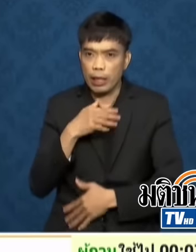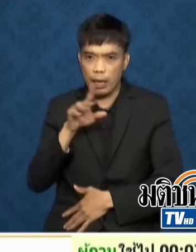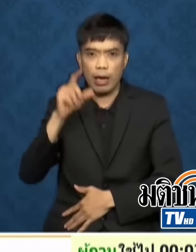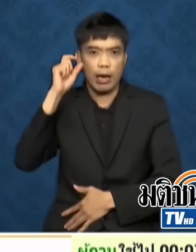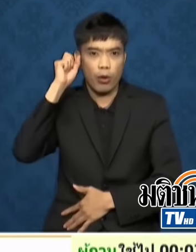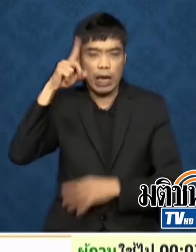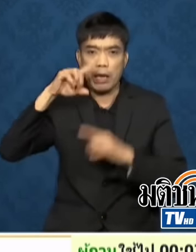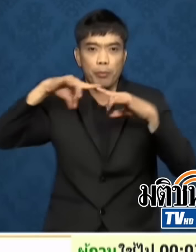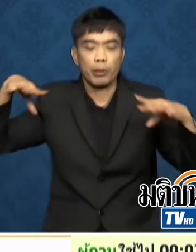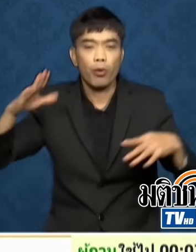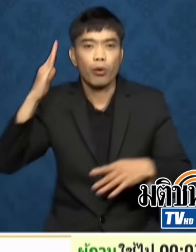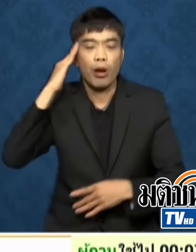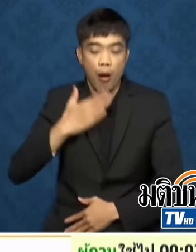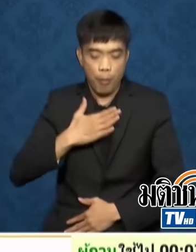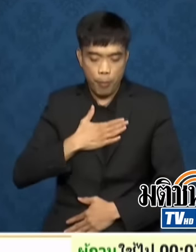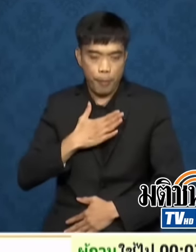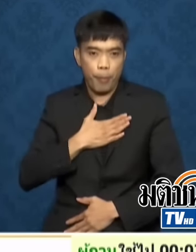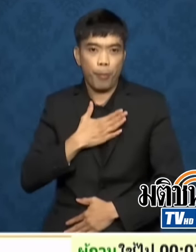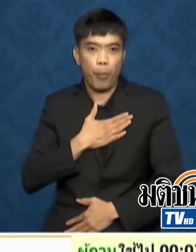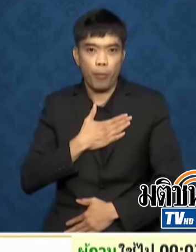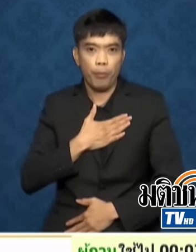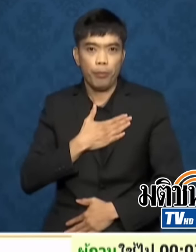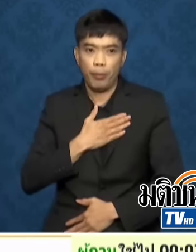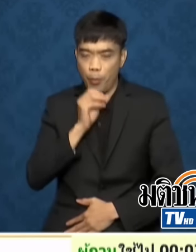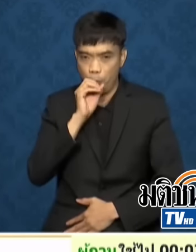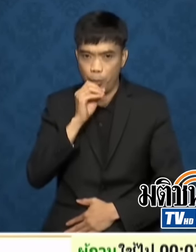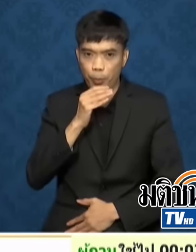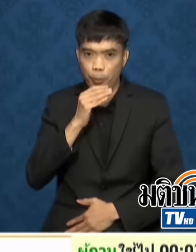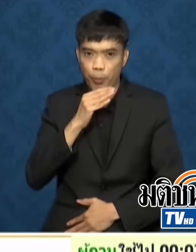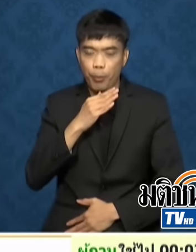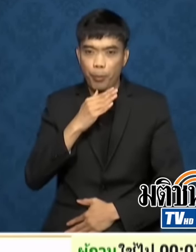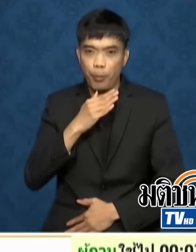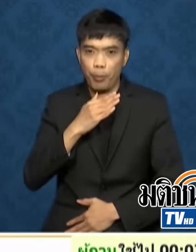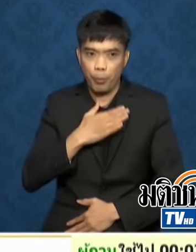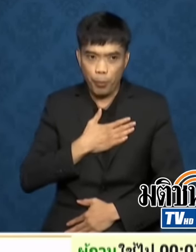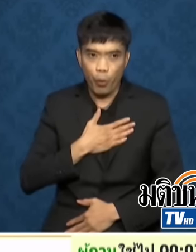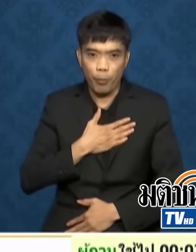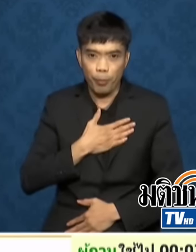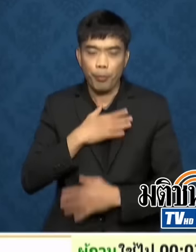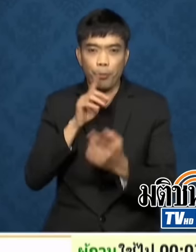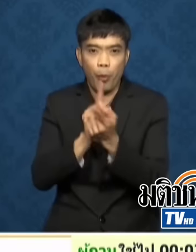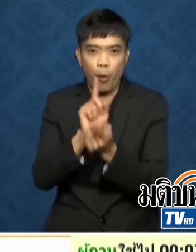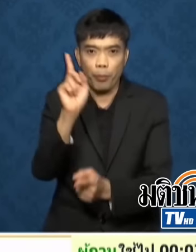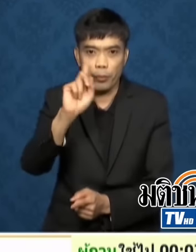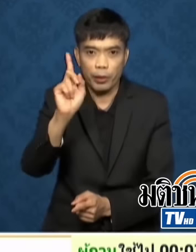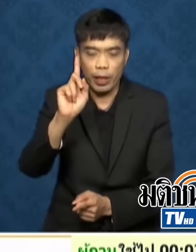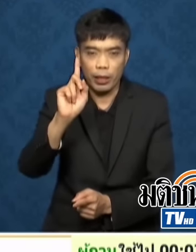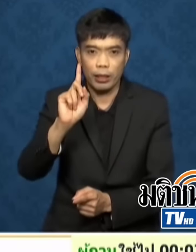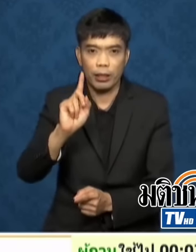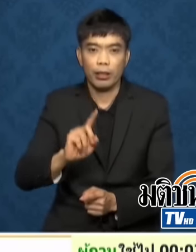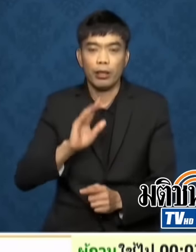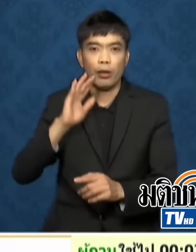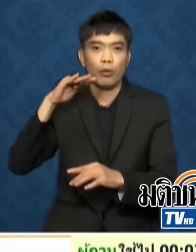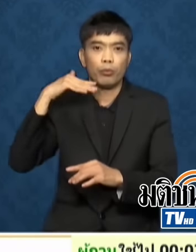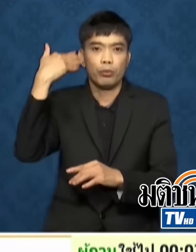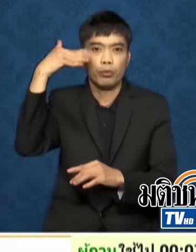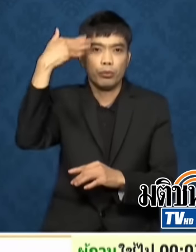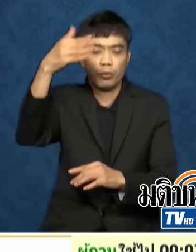ว่าคือผมแล้วผมก็พบว่าพอวันที่